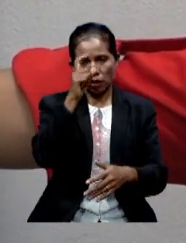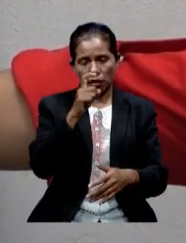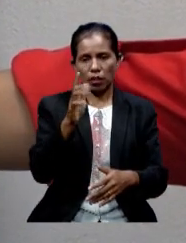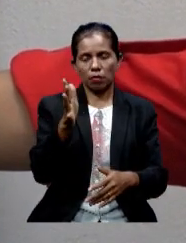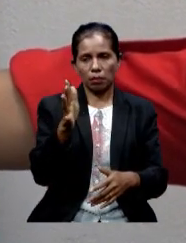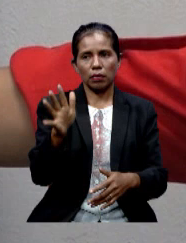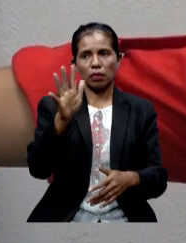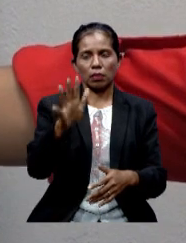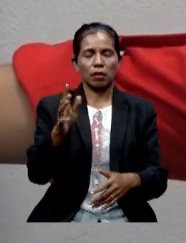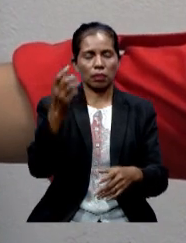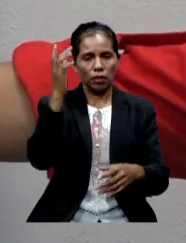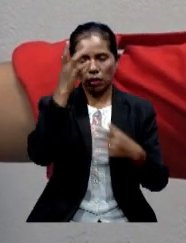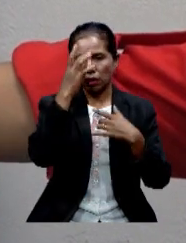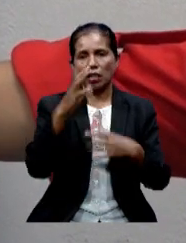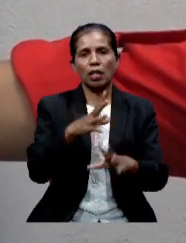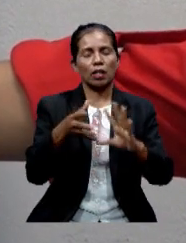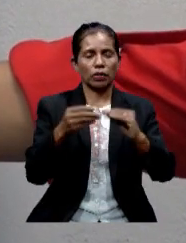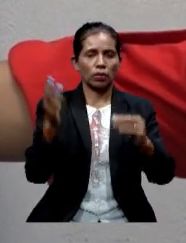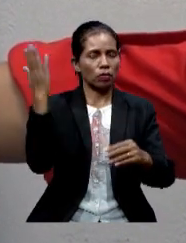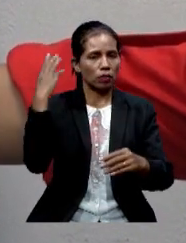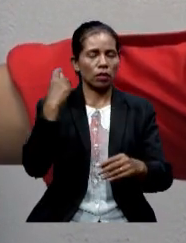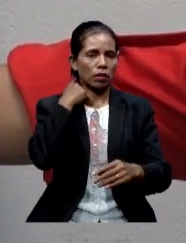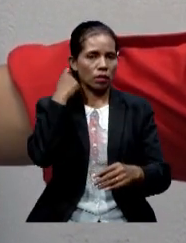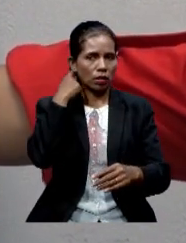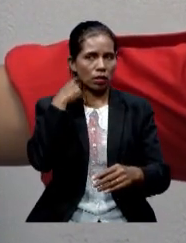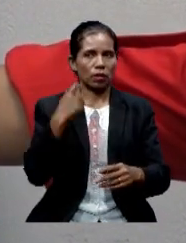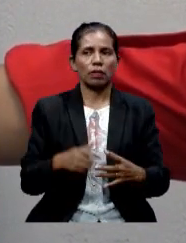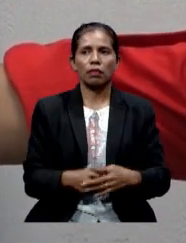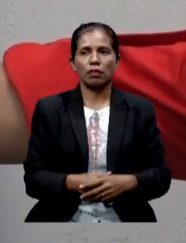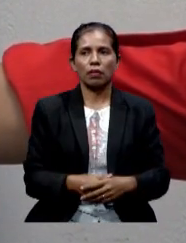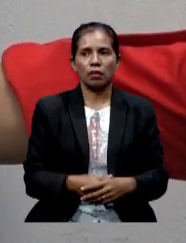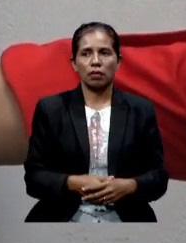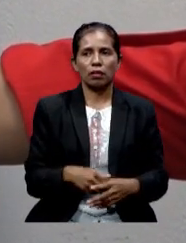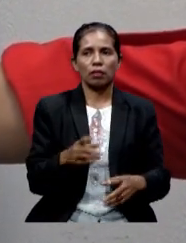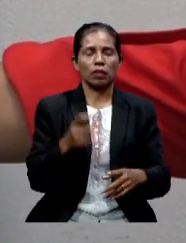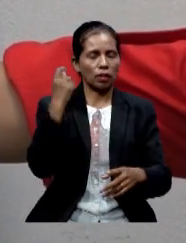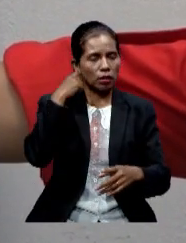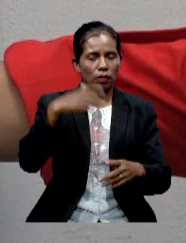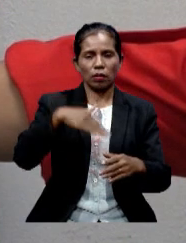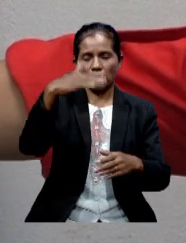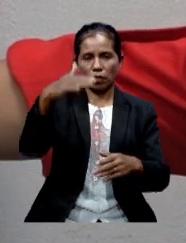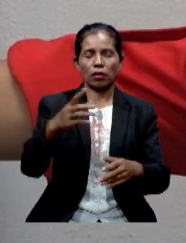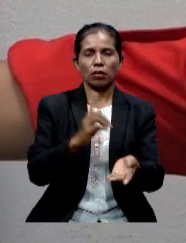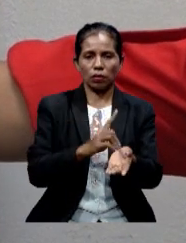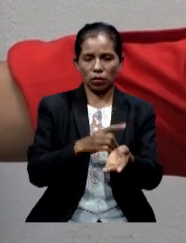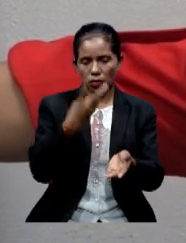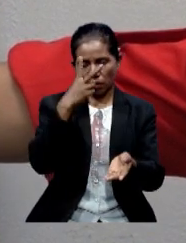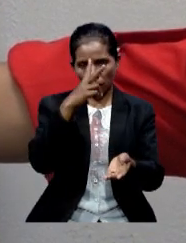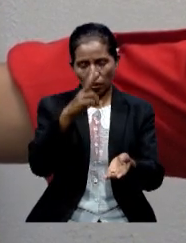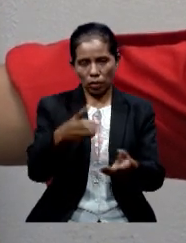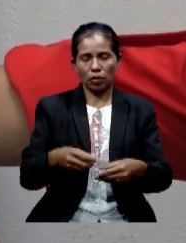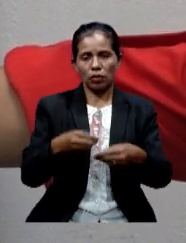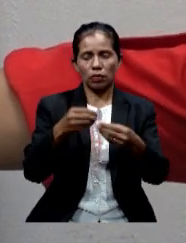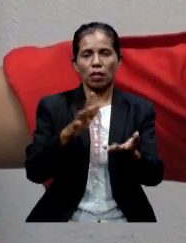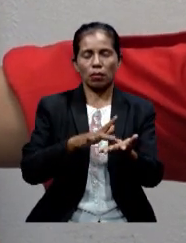historia tensau. Antes, tratamento rasik ho tensau, entun ya tensau aslos. Tau doktor sir hare te halo fo aing buruk